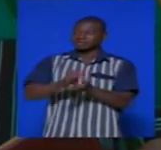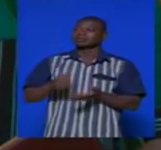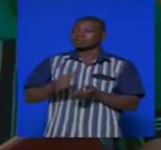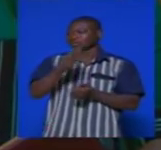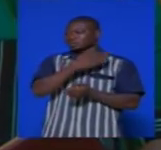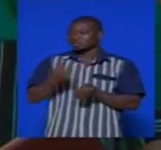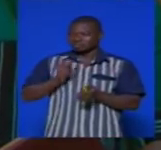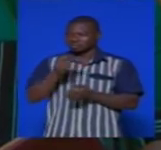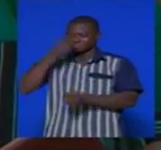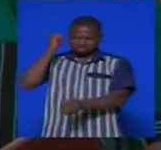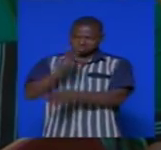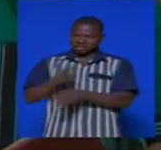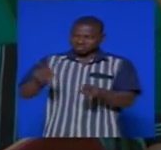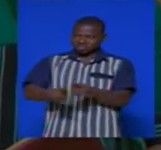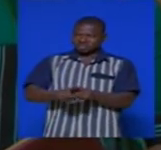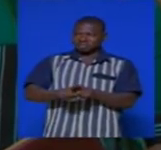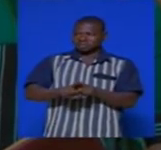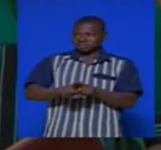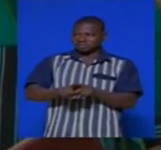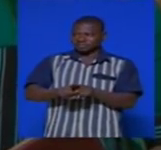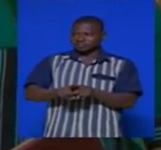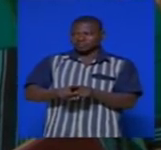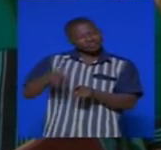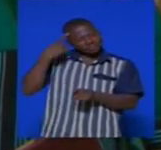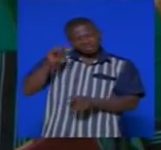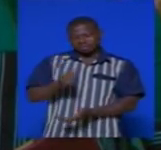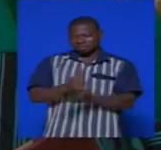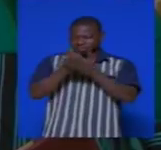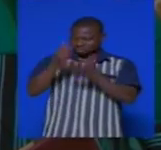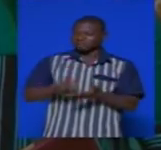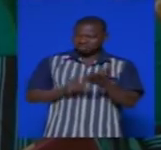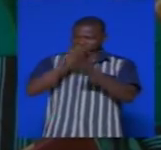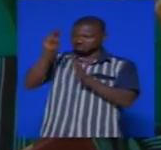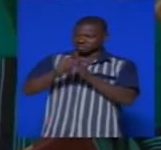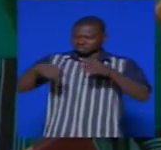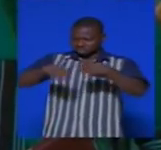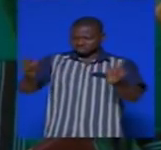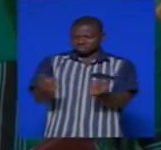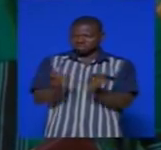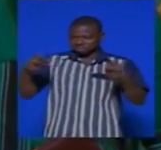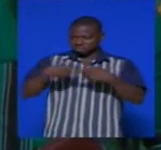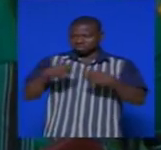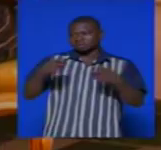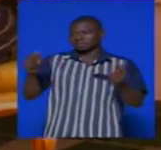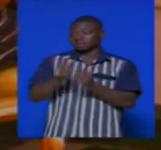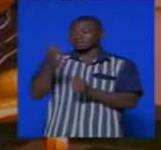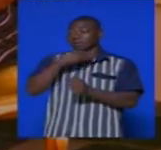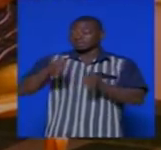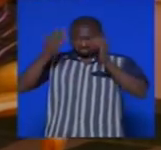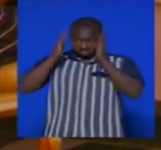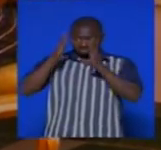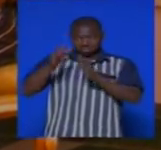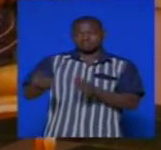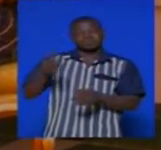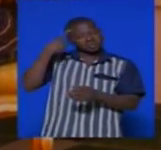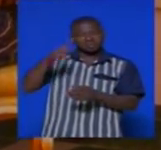engagement en ce qui concerne le soutien au développement du secteur de l'énergie avec une attention particulière à l'énergie solaire. La mise